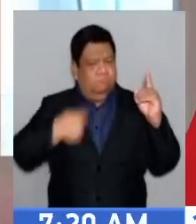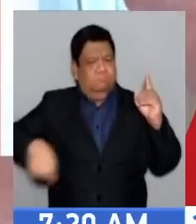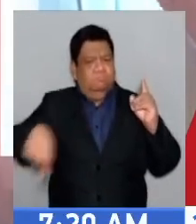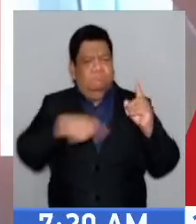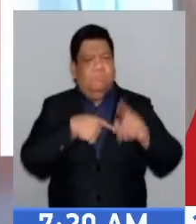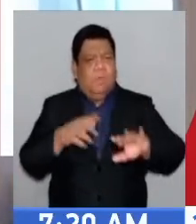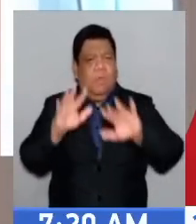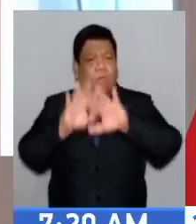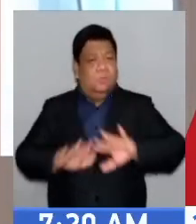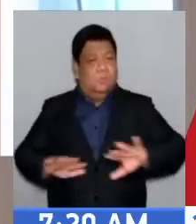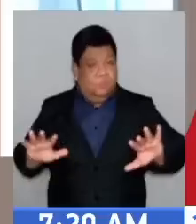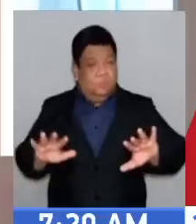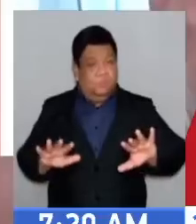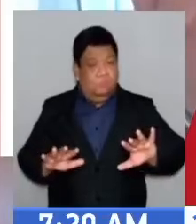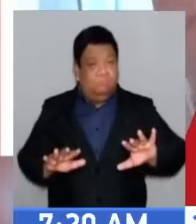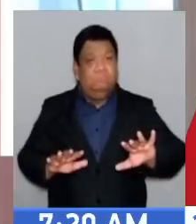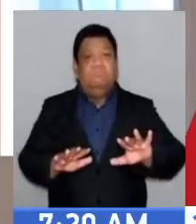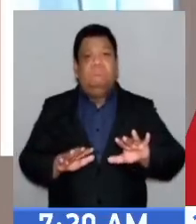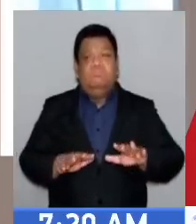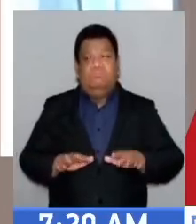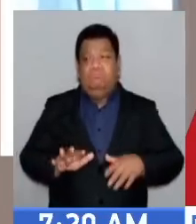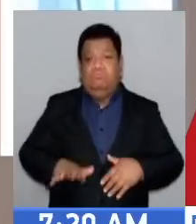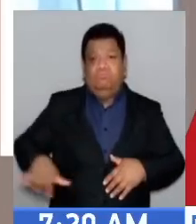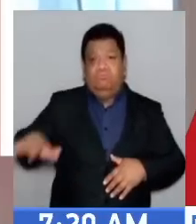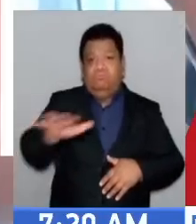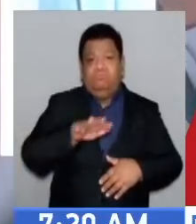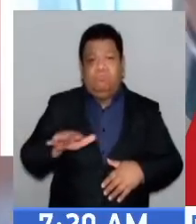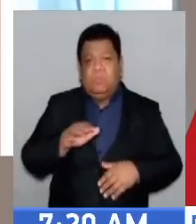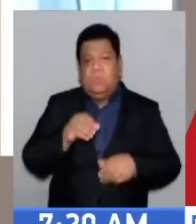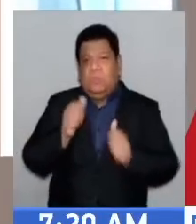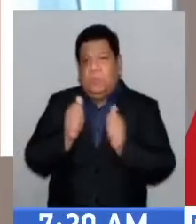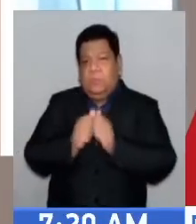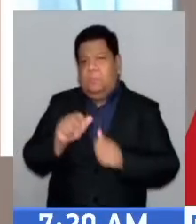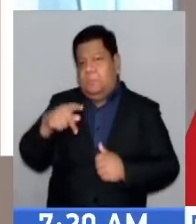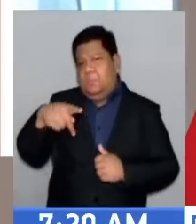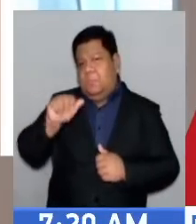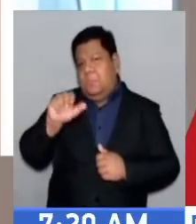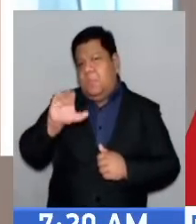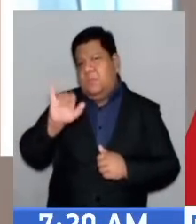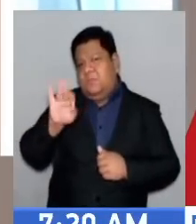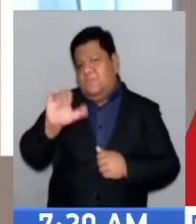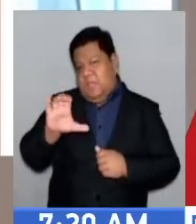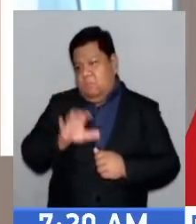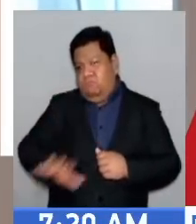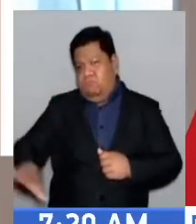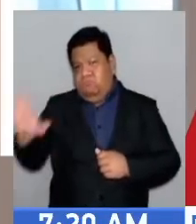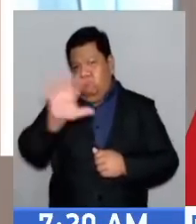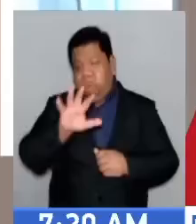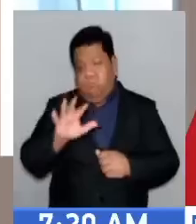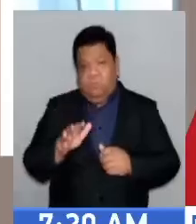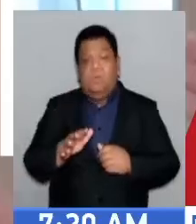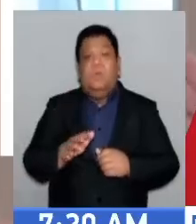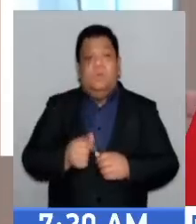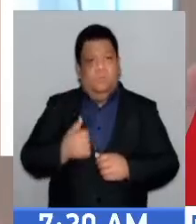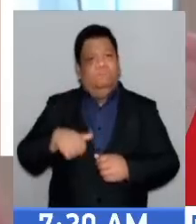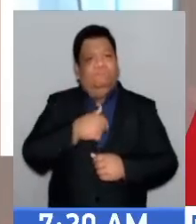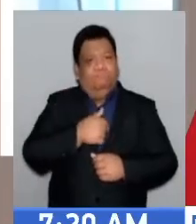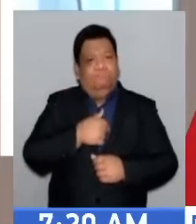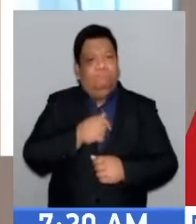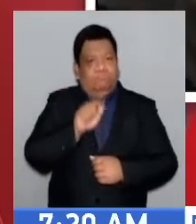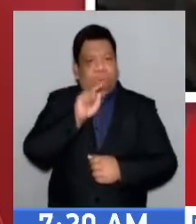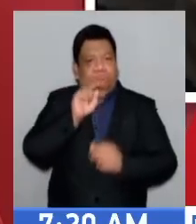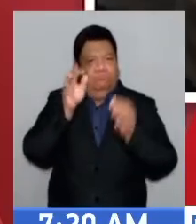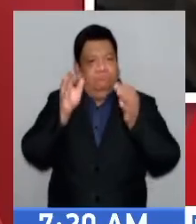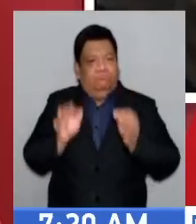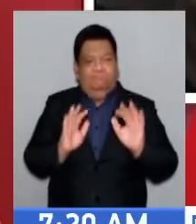in the Indo-Pacific, those around the Indo-Pacific, despite all of this conflict, we are determined to stay away from